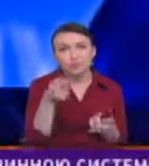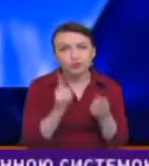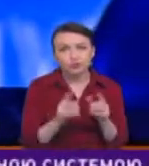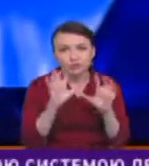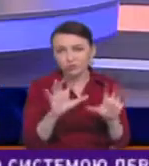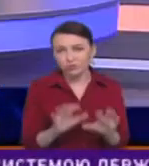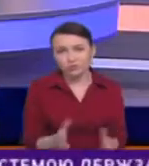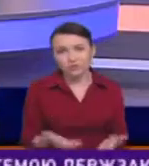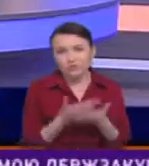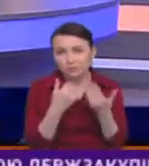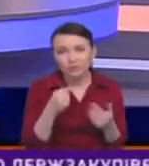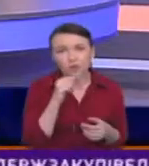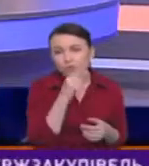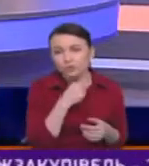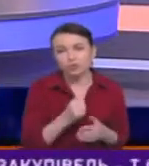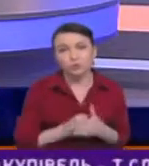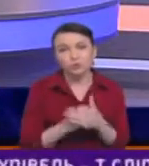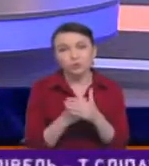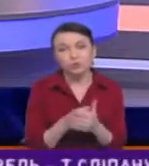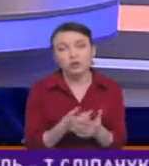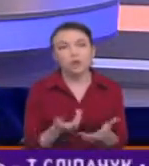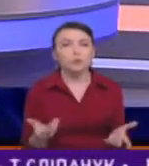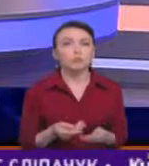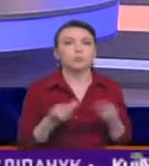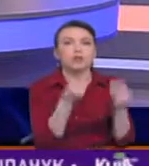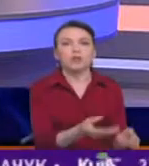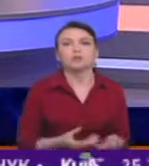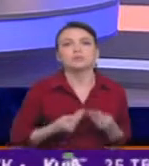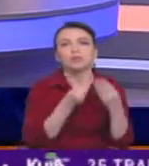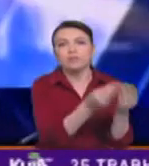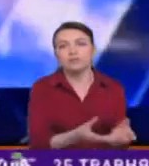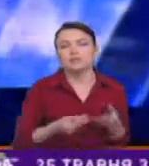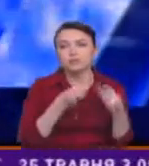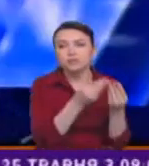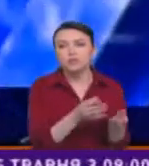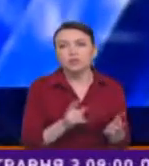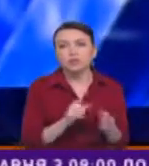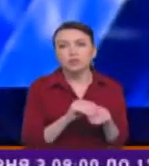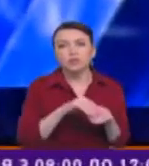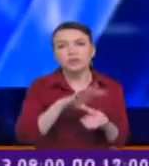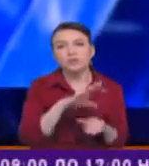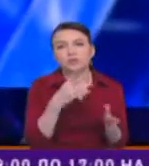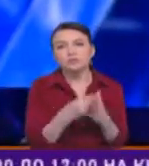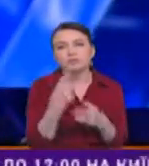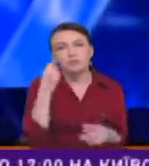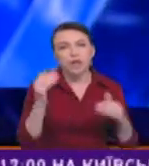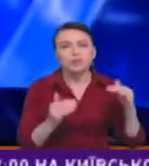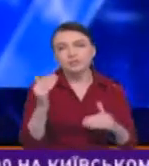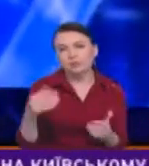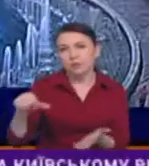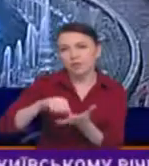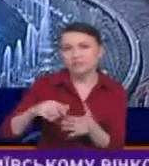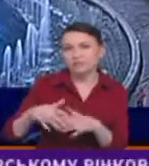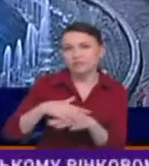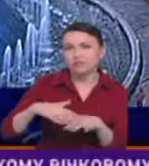і не мали економічного підґрунтя під це. Проте вони подавалися і подавалися депутатами для того, щоб наростити свої рейтинги перед